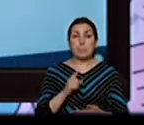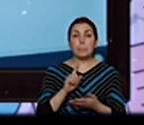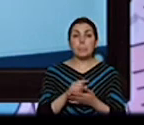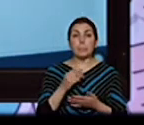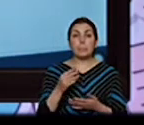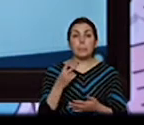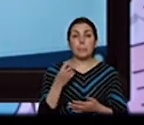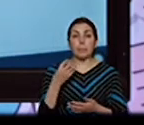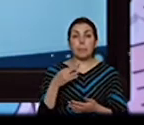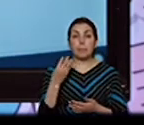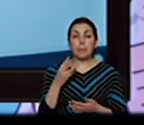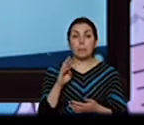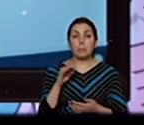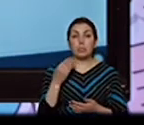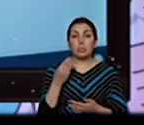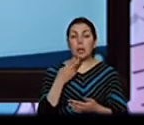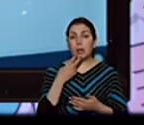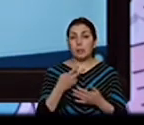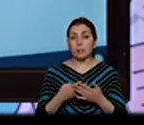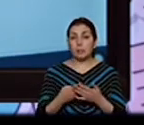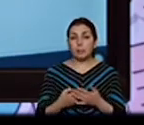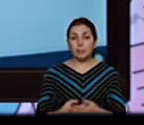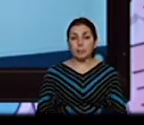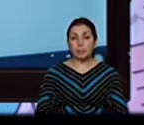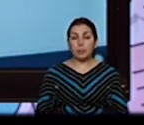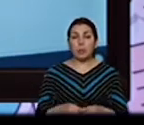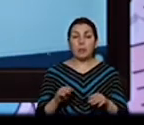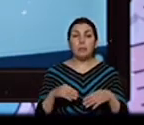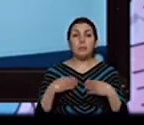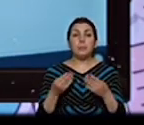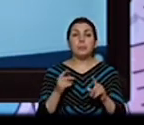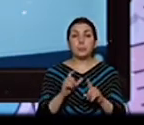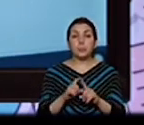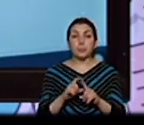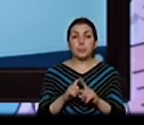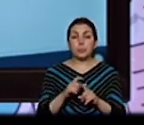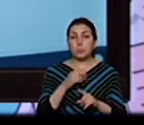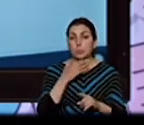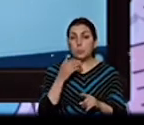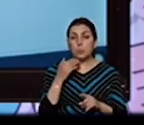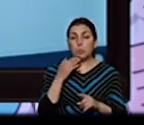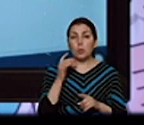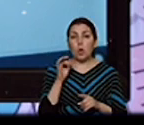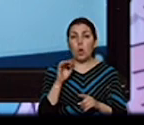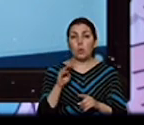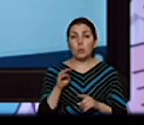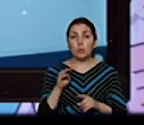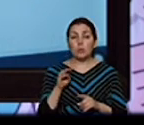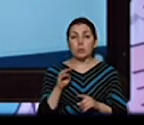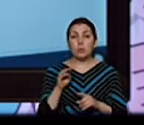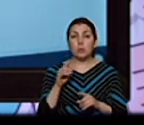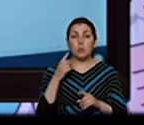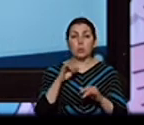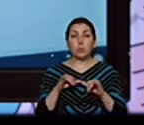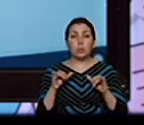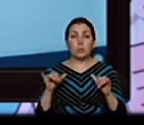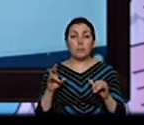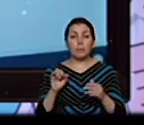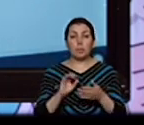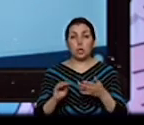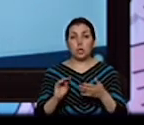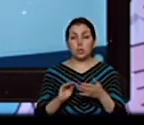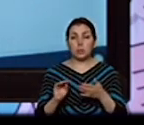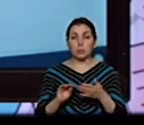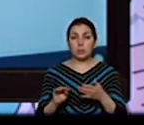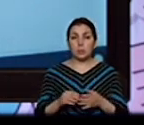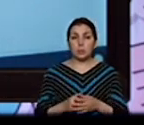Darslikdagi 244-chi mashqqa qaraymiz. Berilgan so'zlardan ko'plikdagi otlarni hosil qiling va